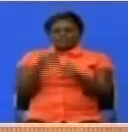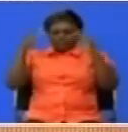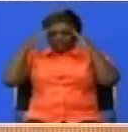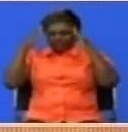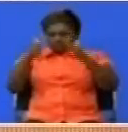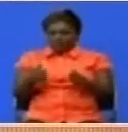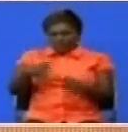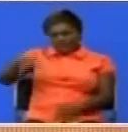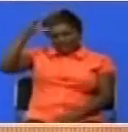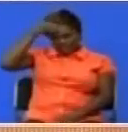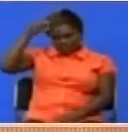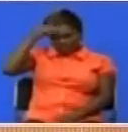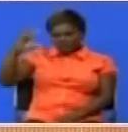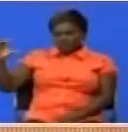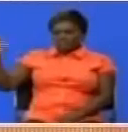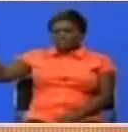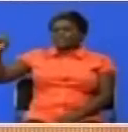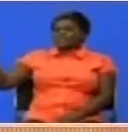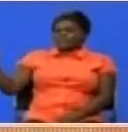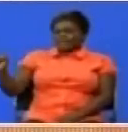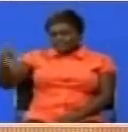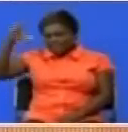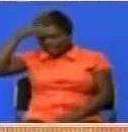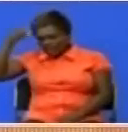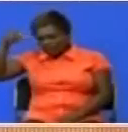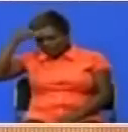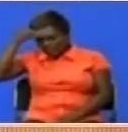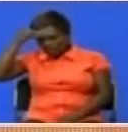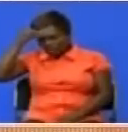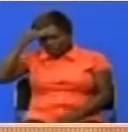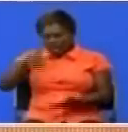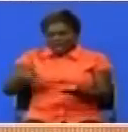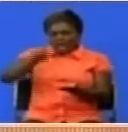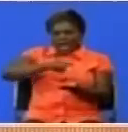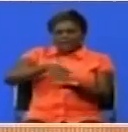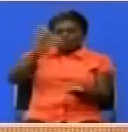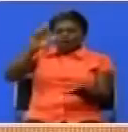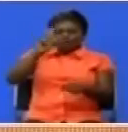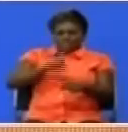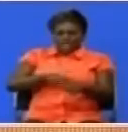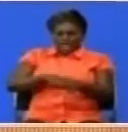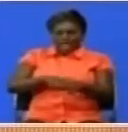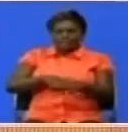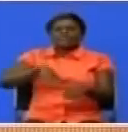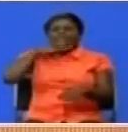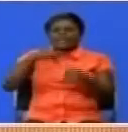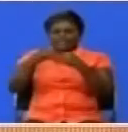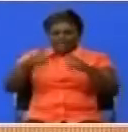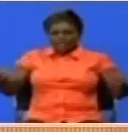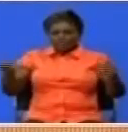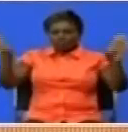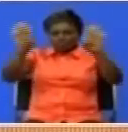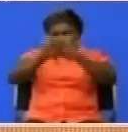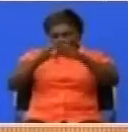Tuangazie masuala ya elimu sasa. Waziri wa elimu Daktari Fred Matiang'i ameongeza muda wa makataa kwa mwaka mmoja kabla ya kufungwa kwa mabewa